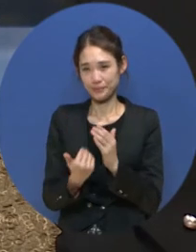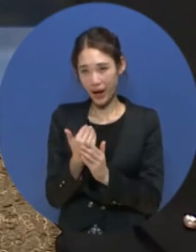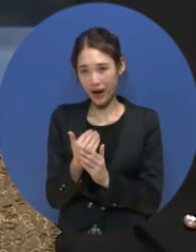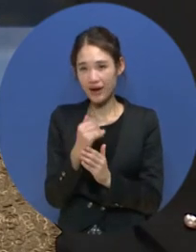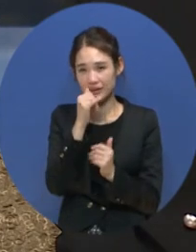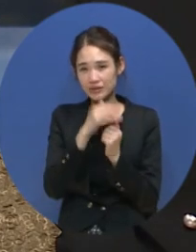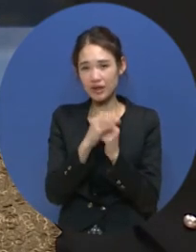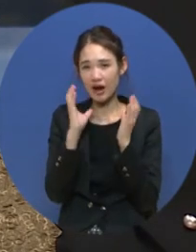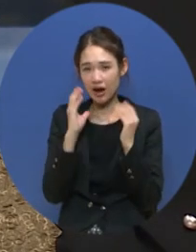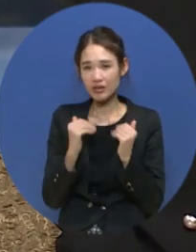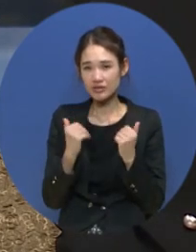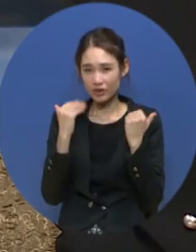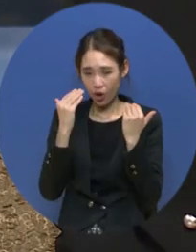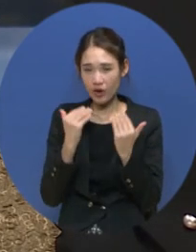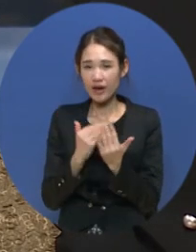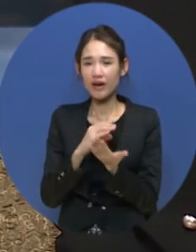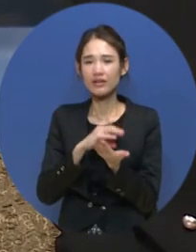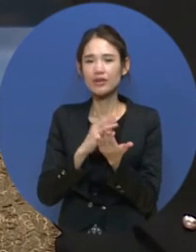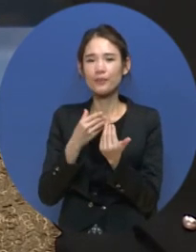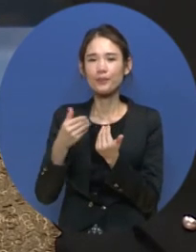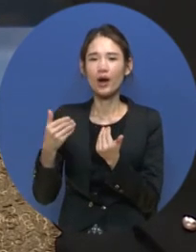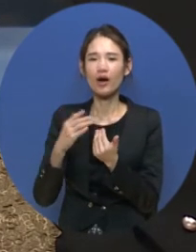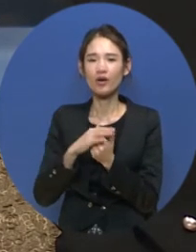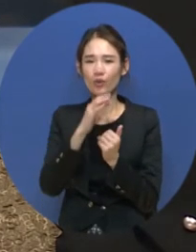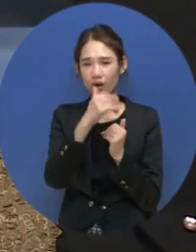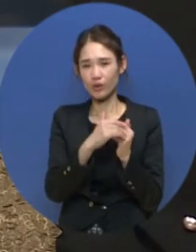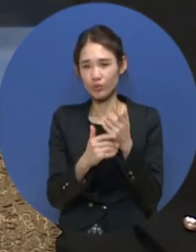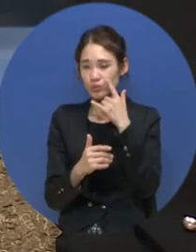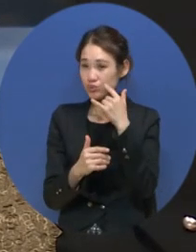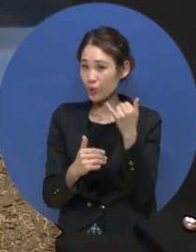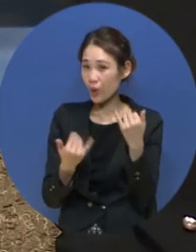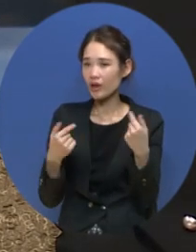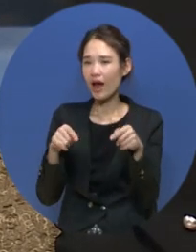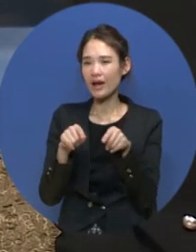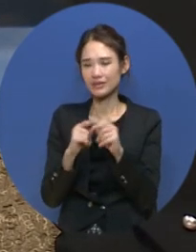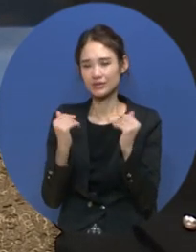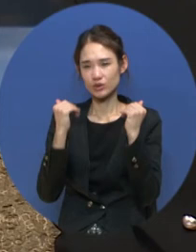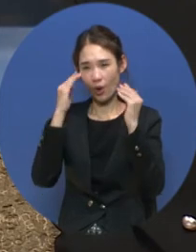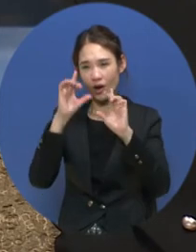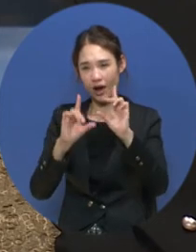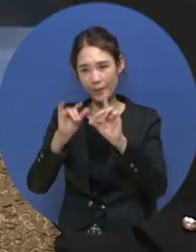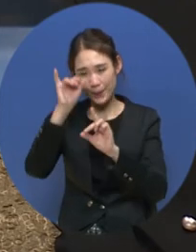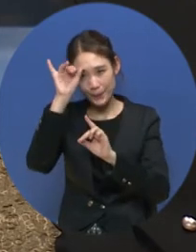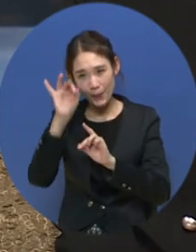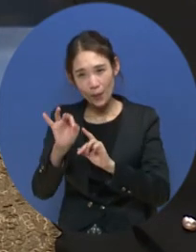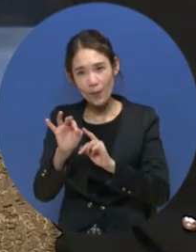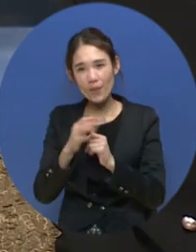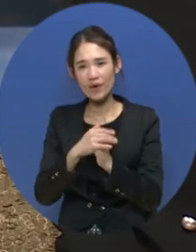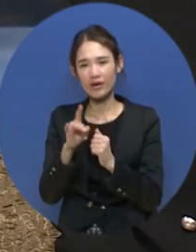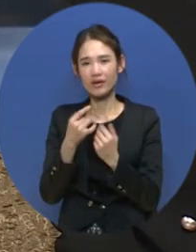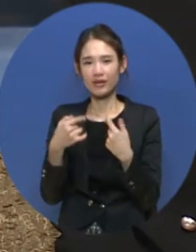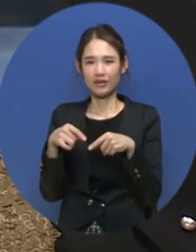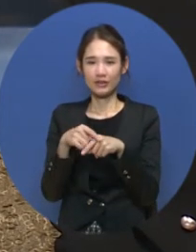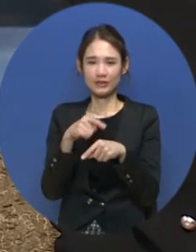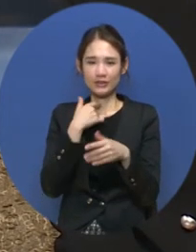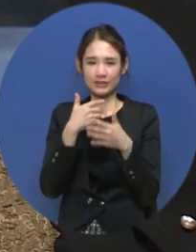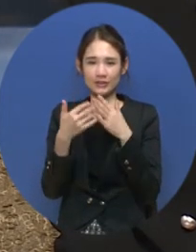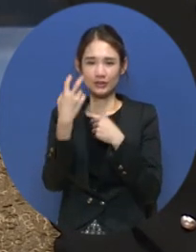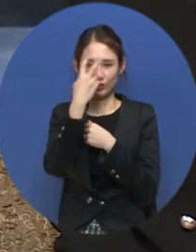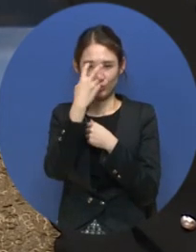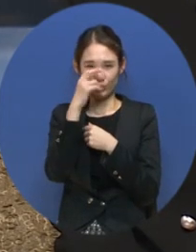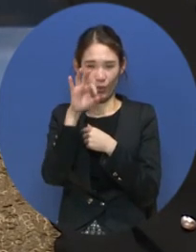아이들이 성장해서 떠나는 것만큼 그 과정에서 부모님들이 성장하는 모습을 보고 그걸 같이 지켜보는 게